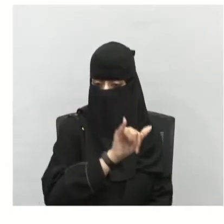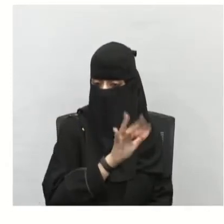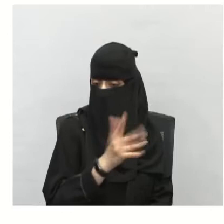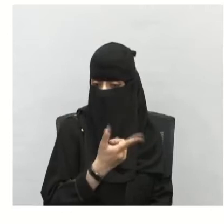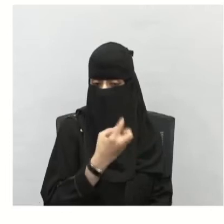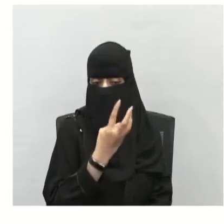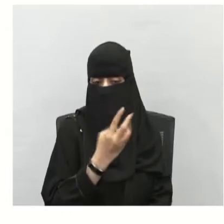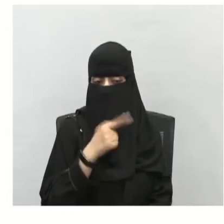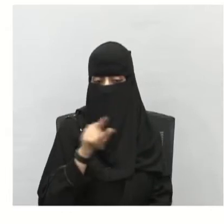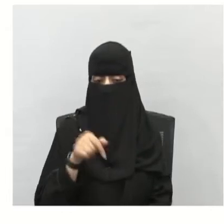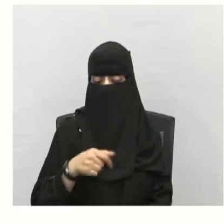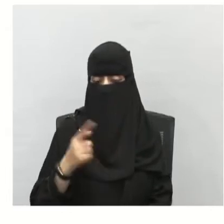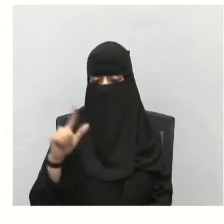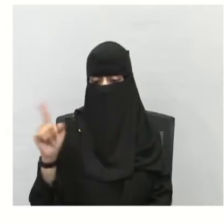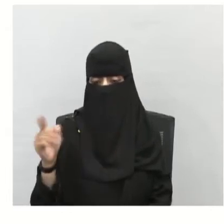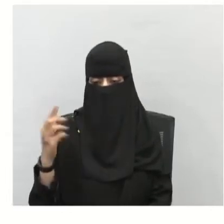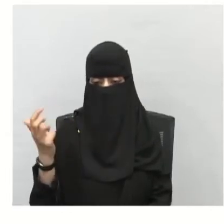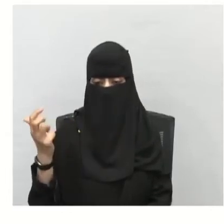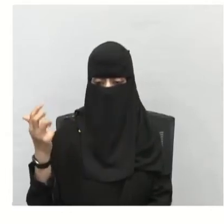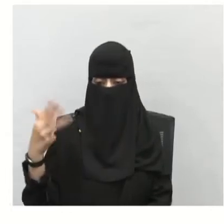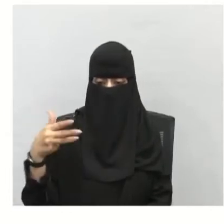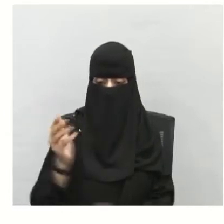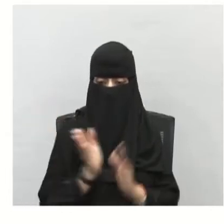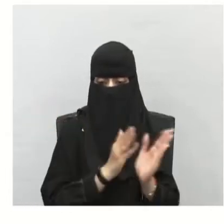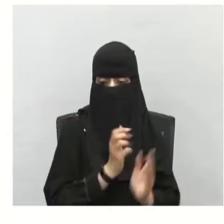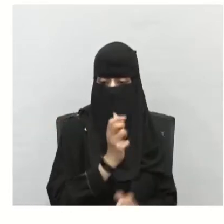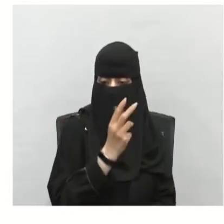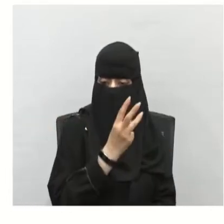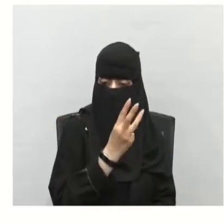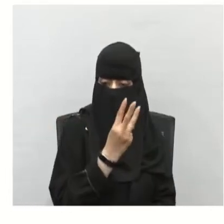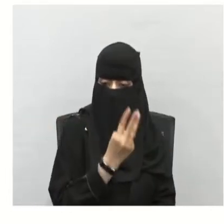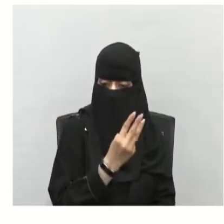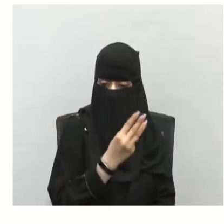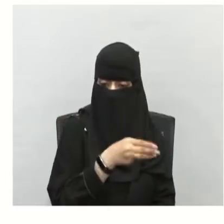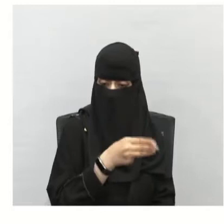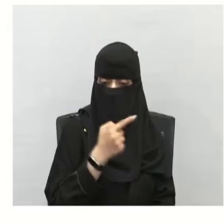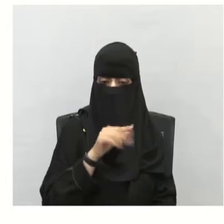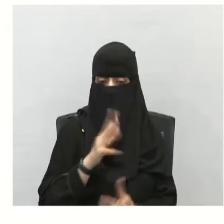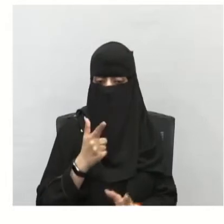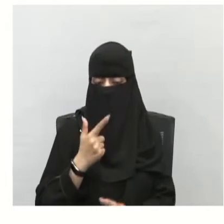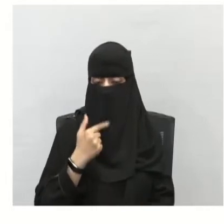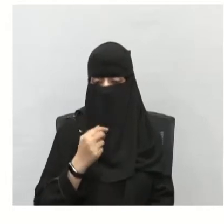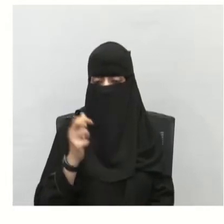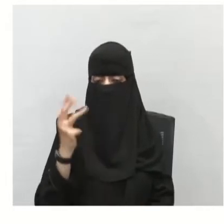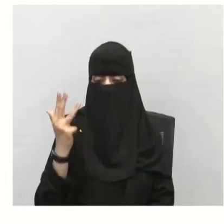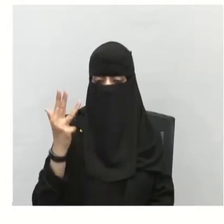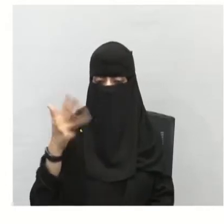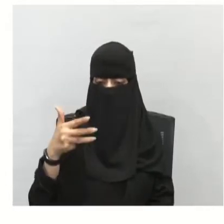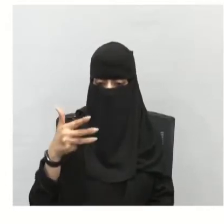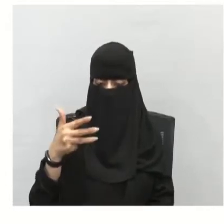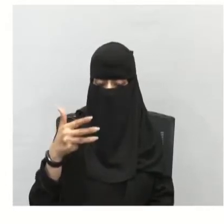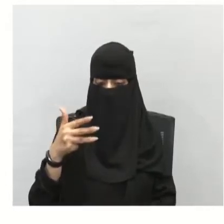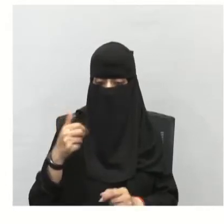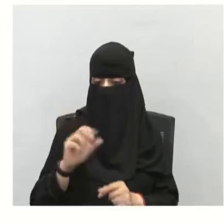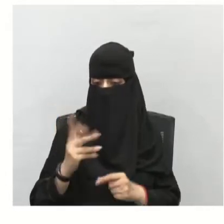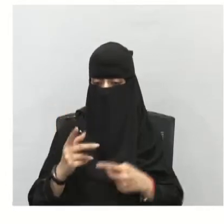90، و3 في 10 أيضا 30. إذا عدد النقود التي مع حسن 90 ريالا،